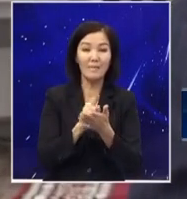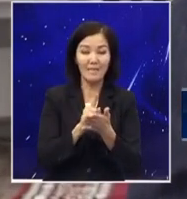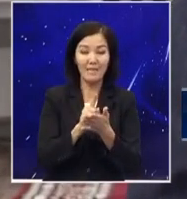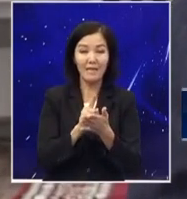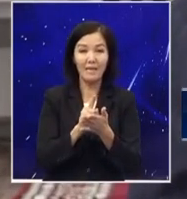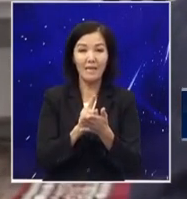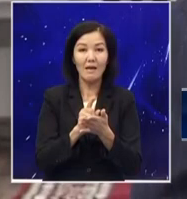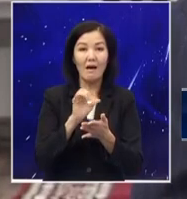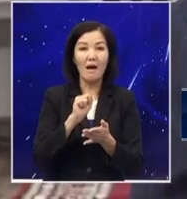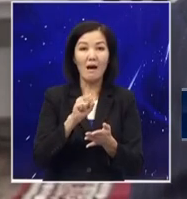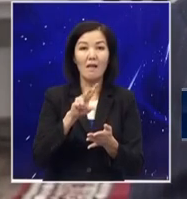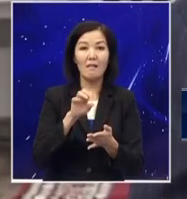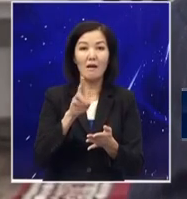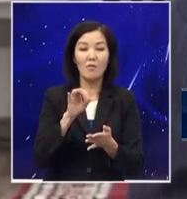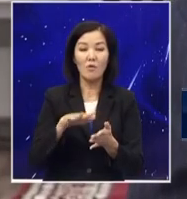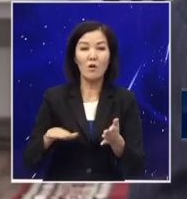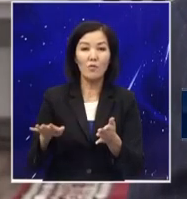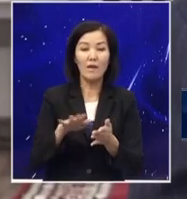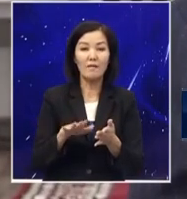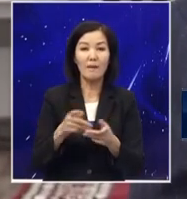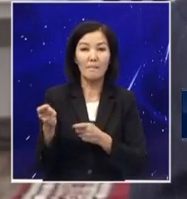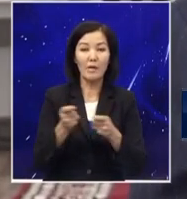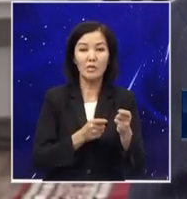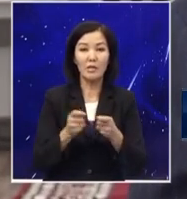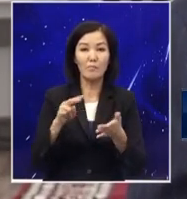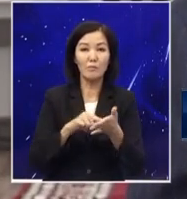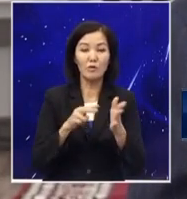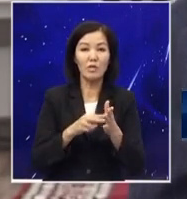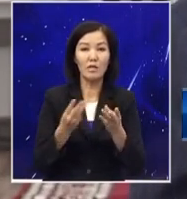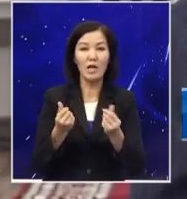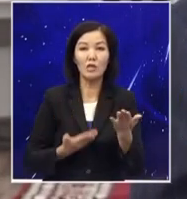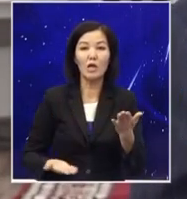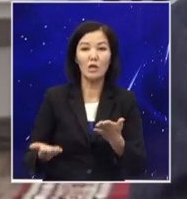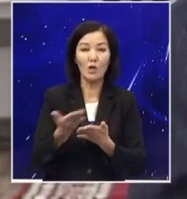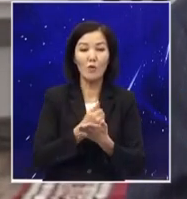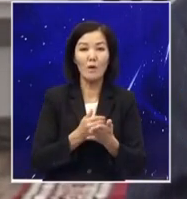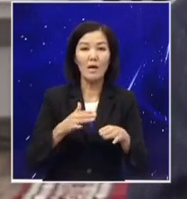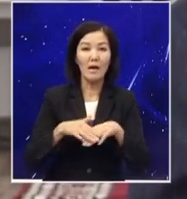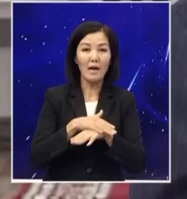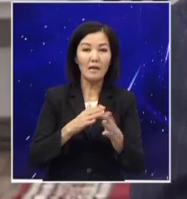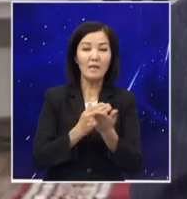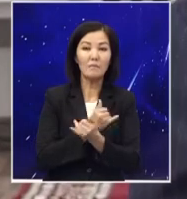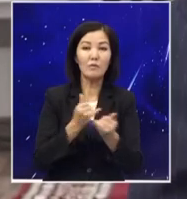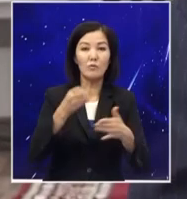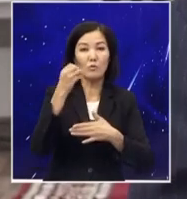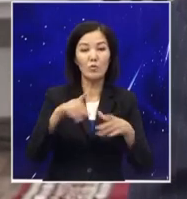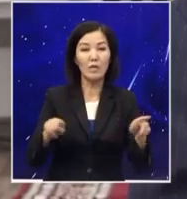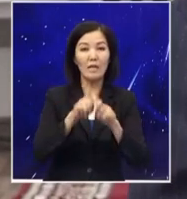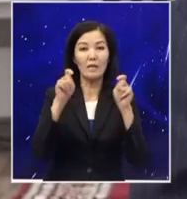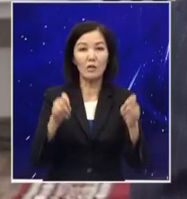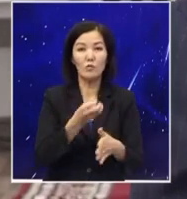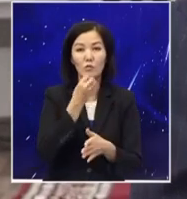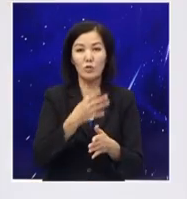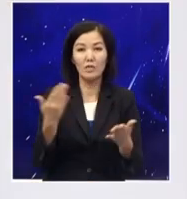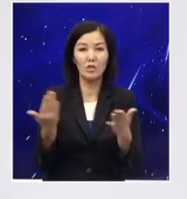Осы Алакөл ауданының басшыларының мына бюджеттен тыс қаржыстау осындай халыққа қызмет көрсету орталығын ашып жатқан ол нұр үстіне нұр